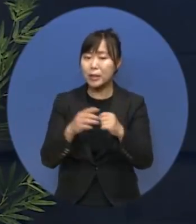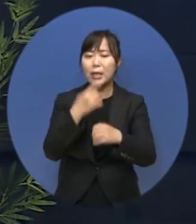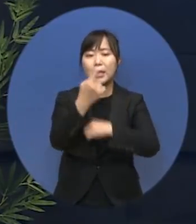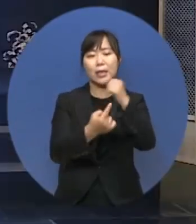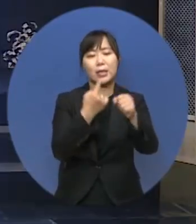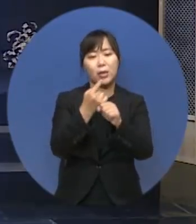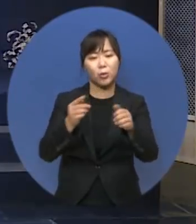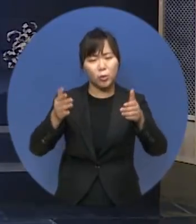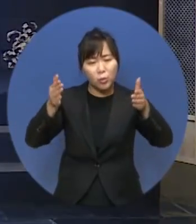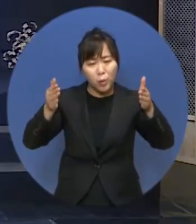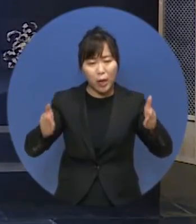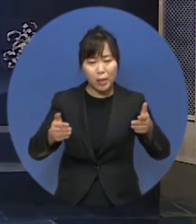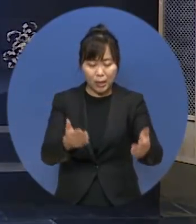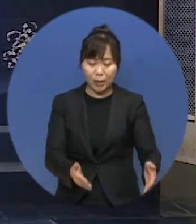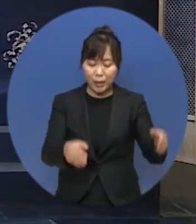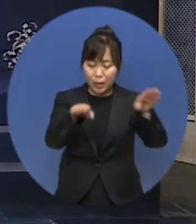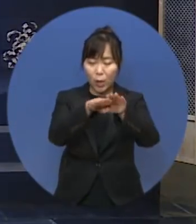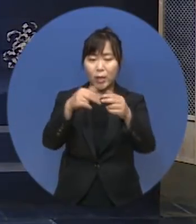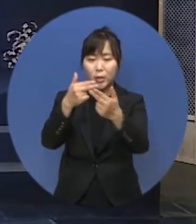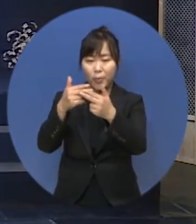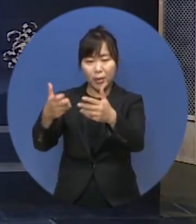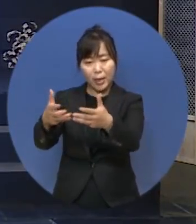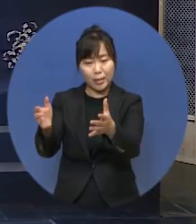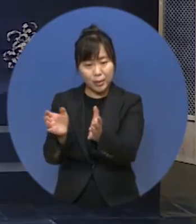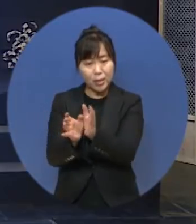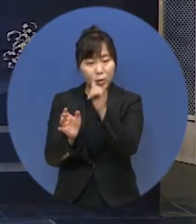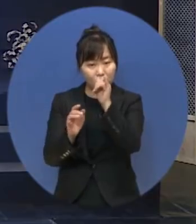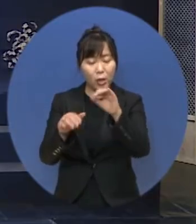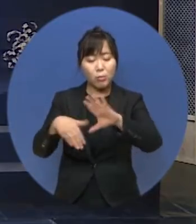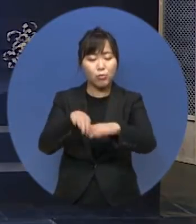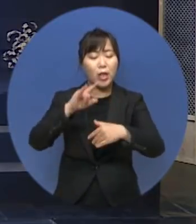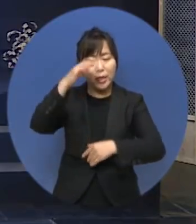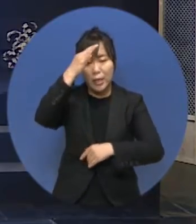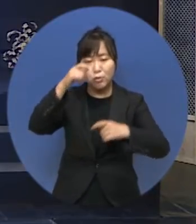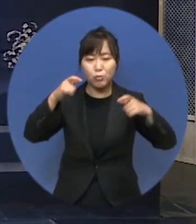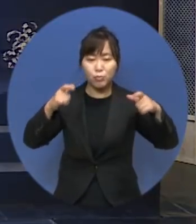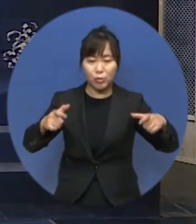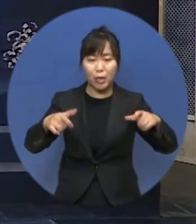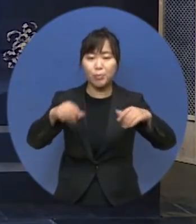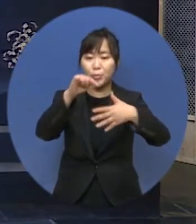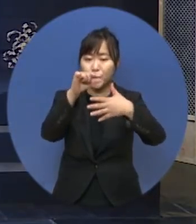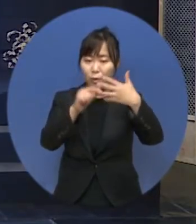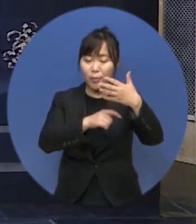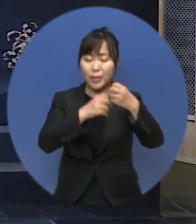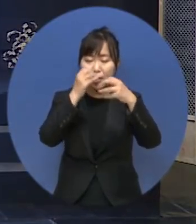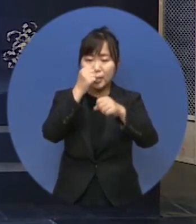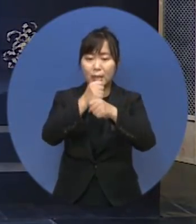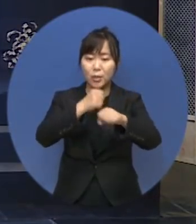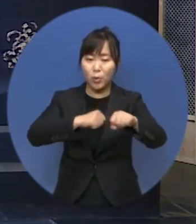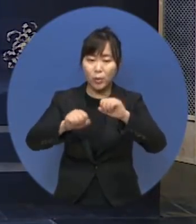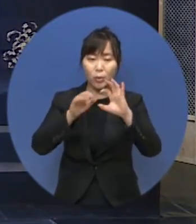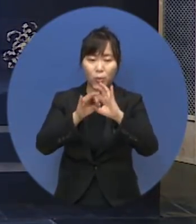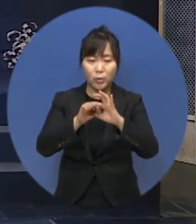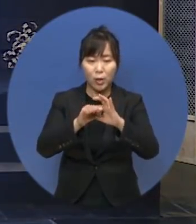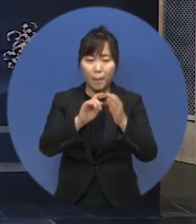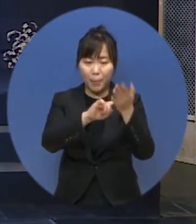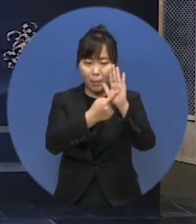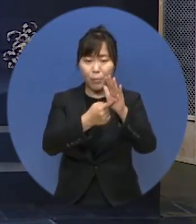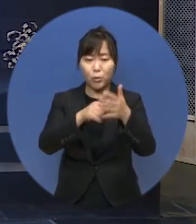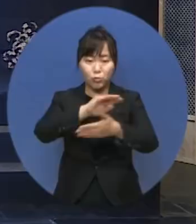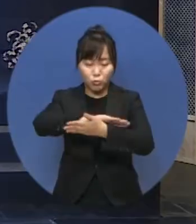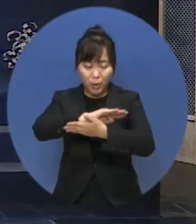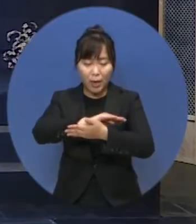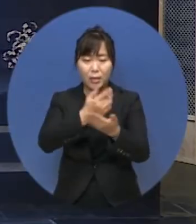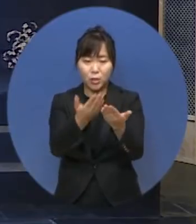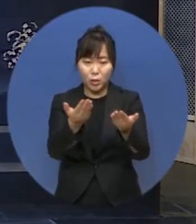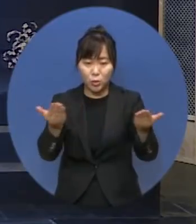동안 기관, 협회, 단체에서 진행하는 문화예술 분야의 프로그램에서 창작 활동을 하여 발표, 출판, 전시,